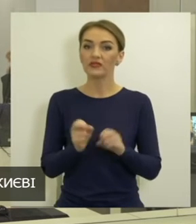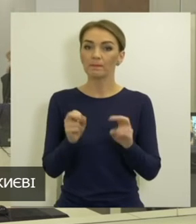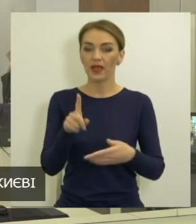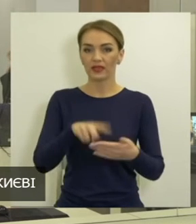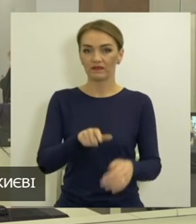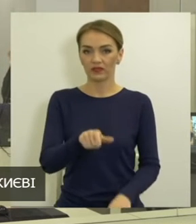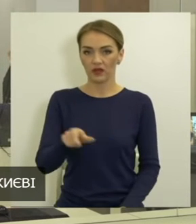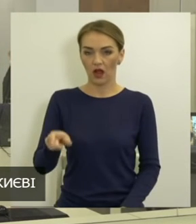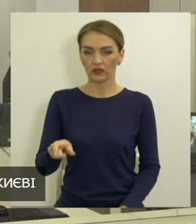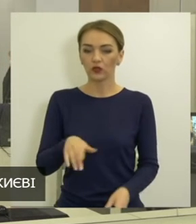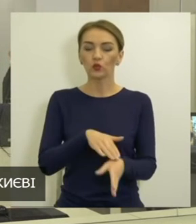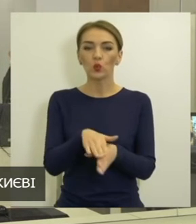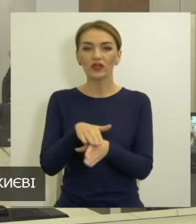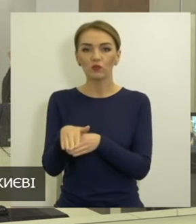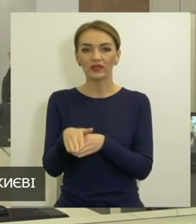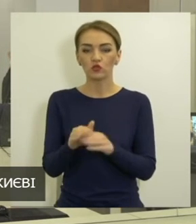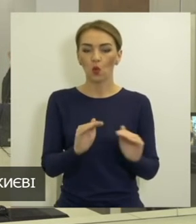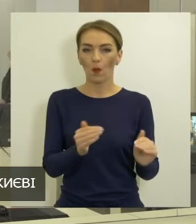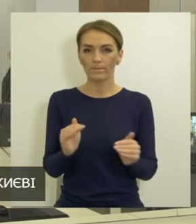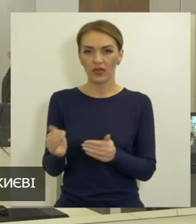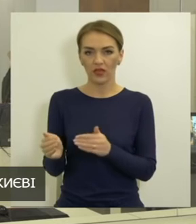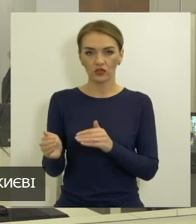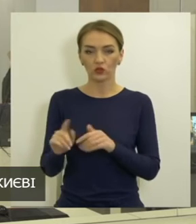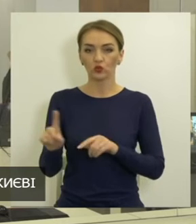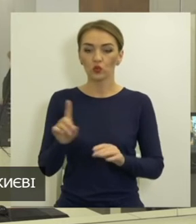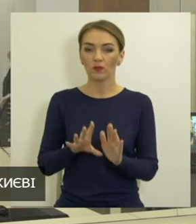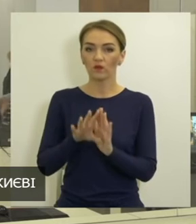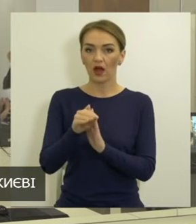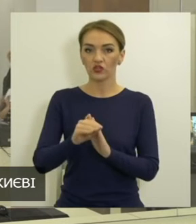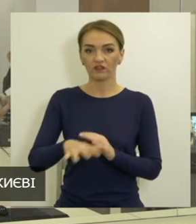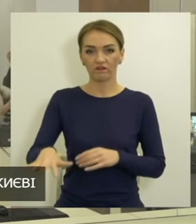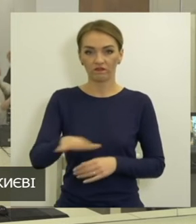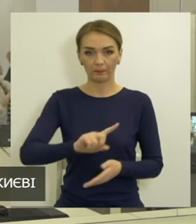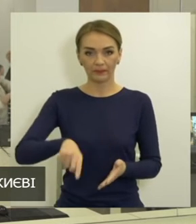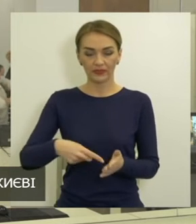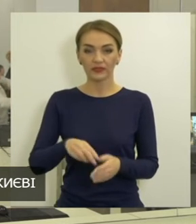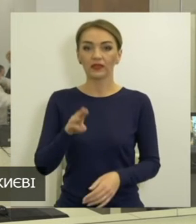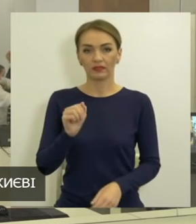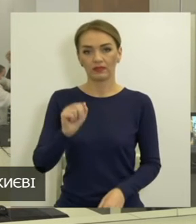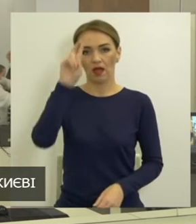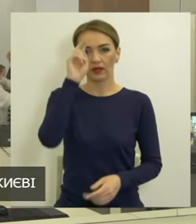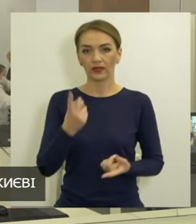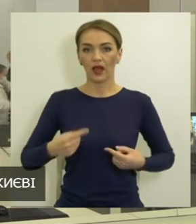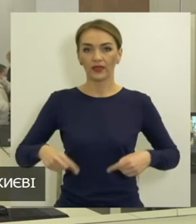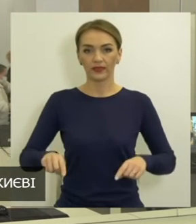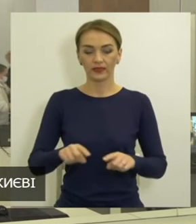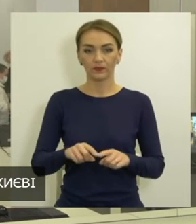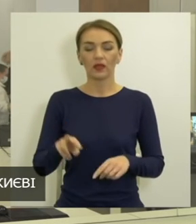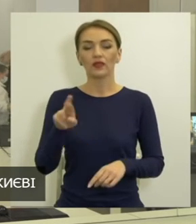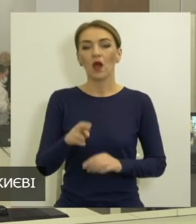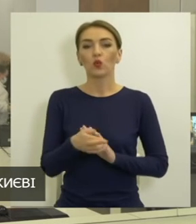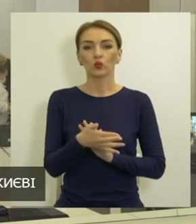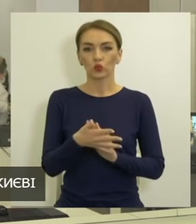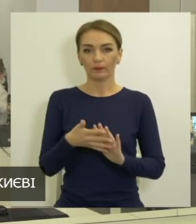вірян, дотримуватись обмежень, що запроваджені в місті та в країні. Я